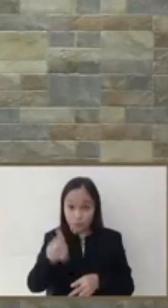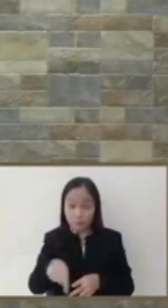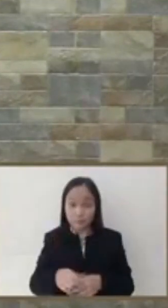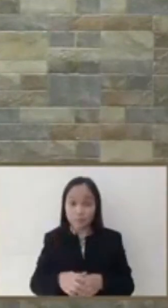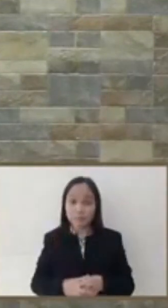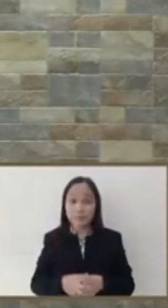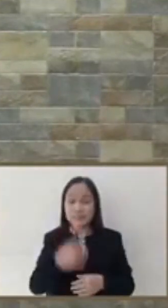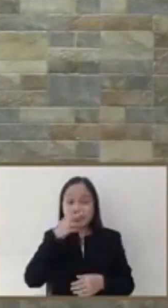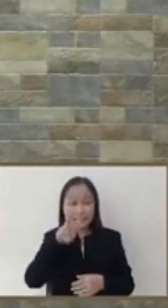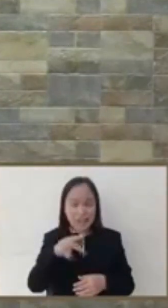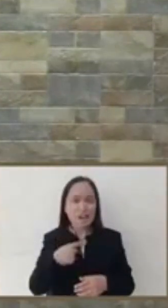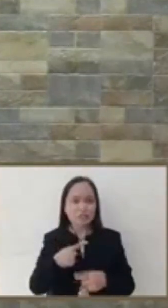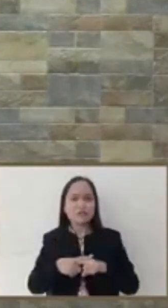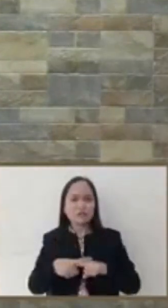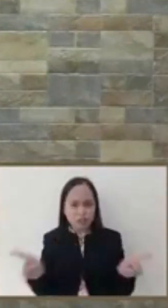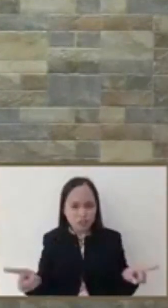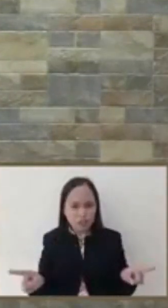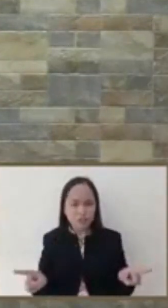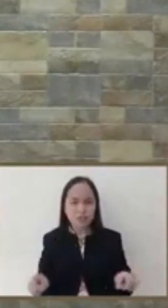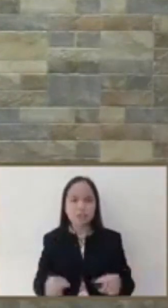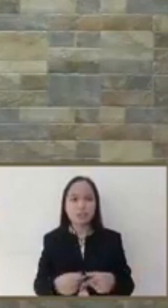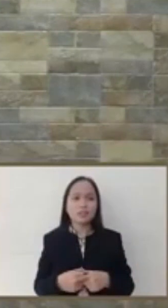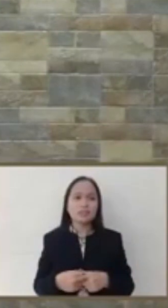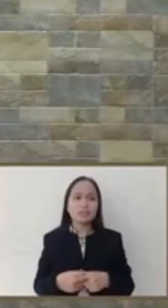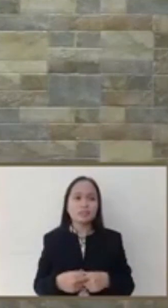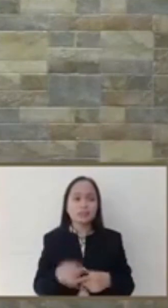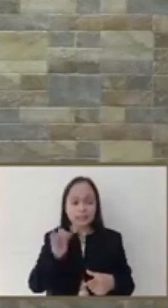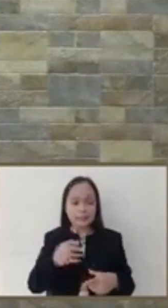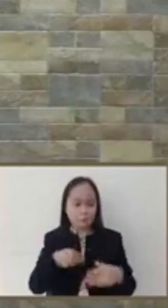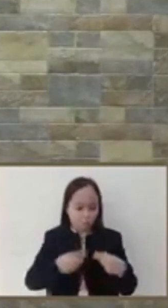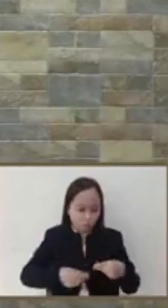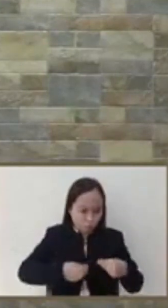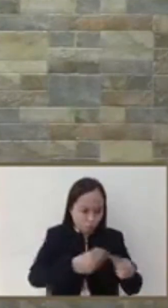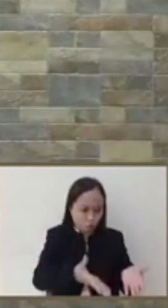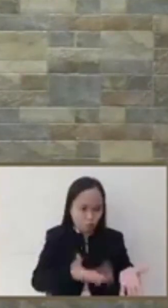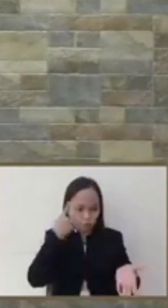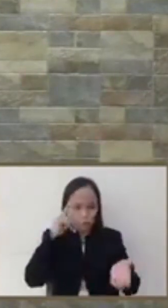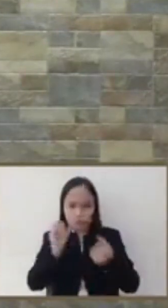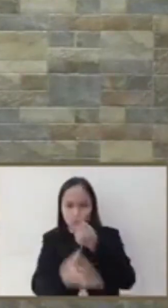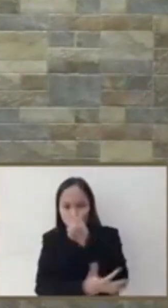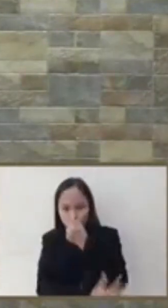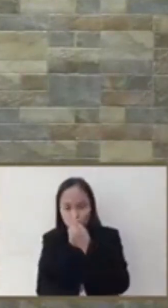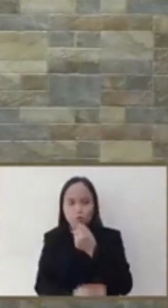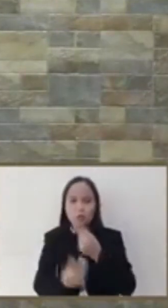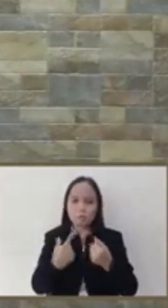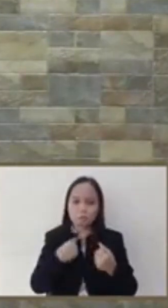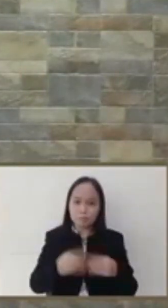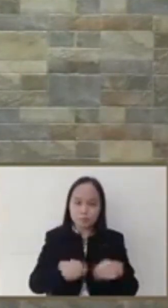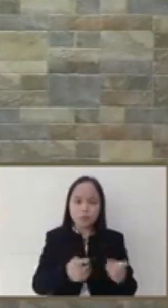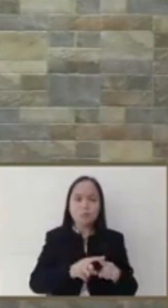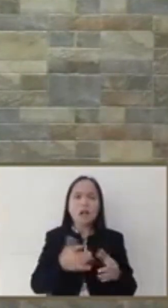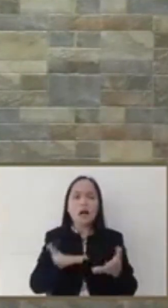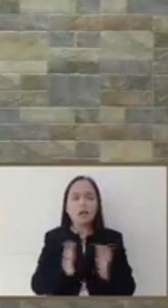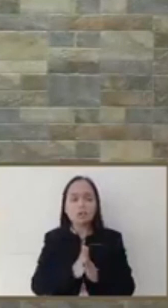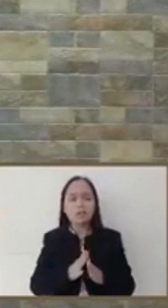See the difference? You see, nagbibigay sila sa mga mahirap, nagbibigay sila sa mga ganito, mga kapatid. Pero usapin ba nila ang pag-win